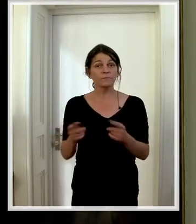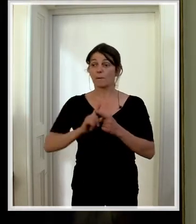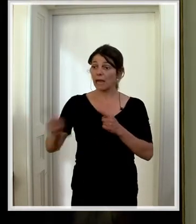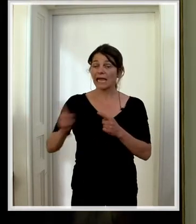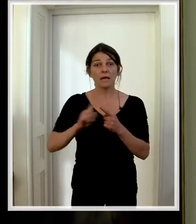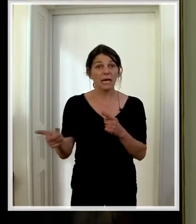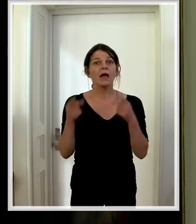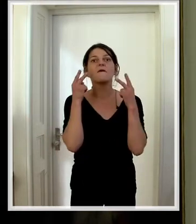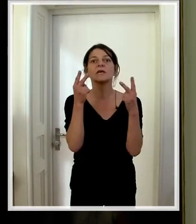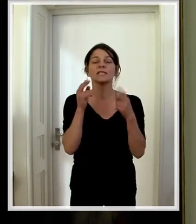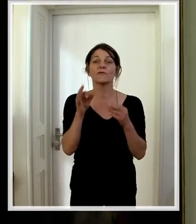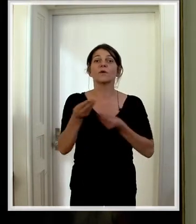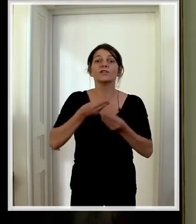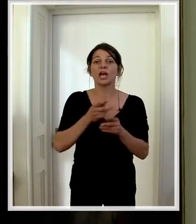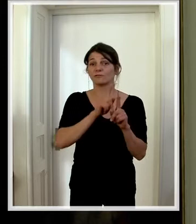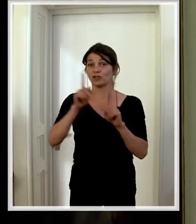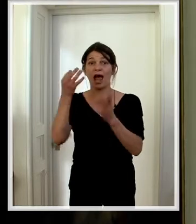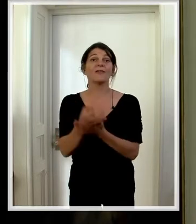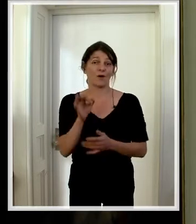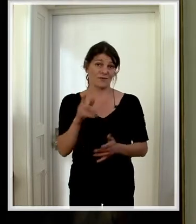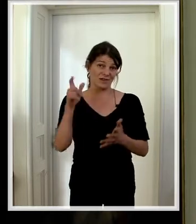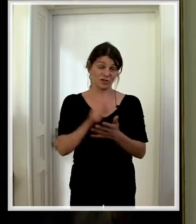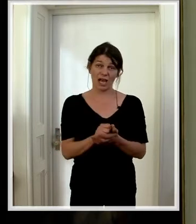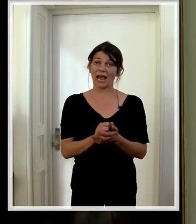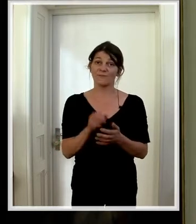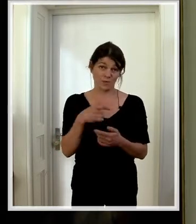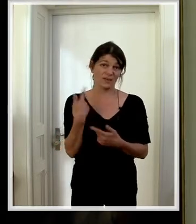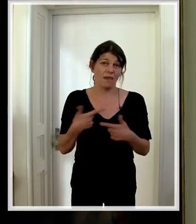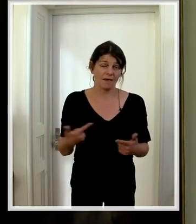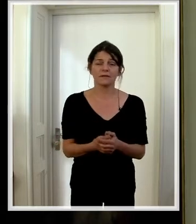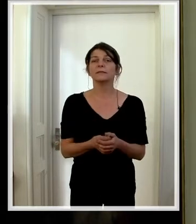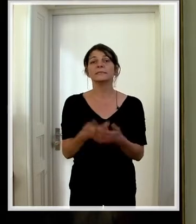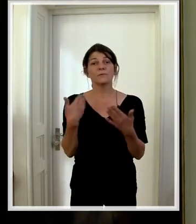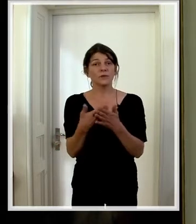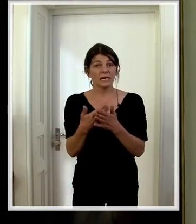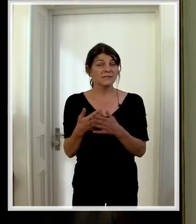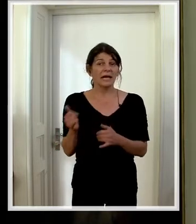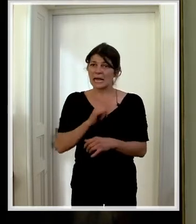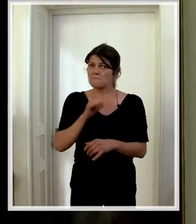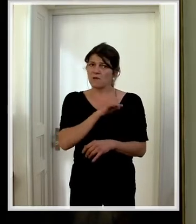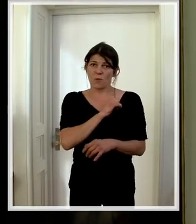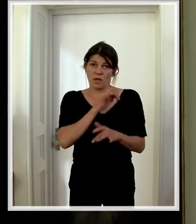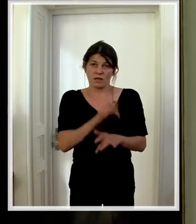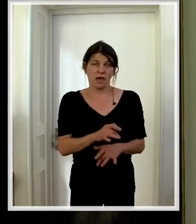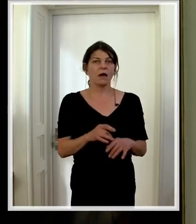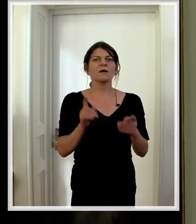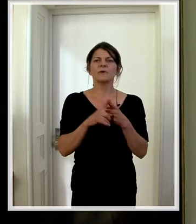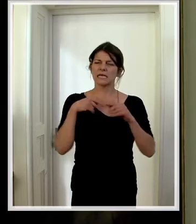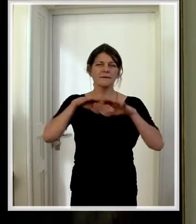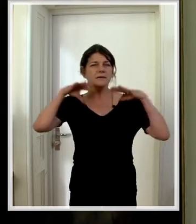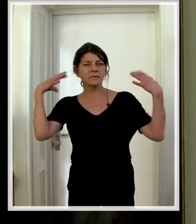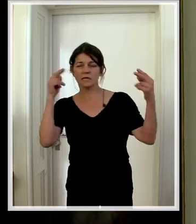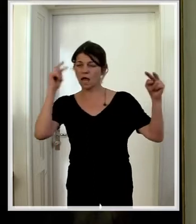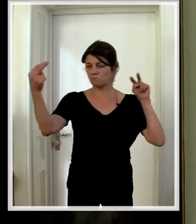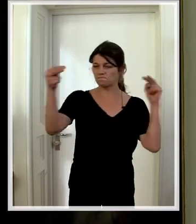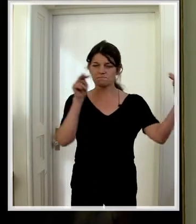wichtig für einen Wirtschaftsstandort, die sind wichtig für unser Land. Und darum bringt es immer etwas, wenn wir gesamthaft denken